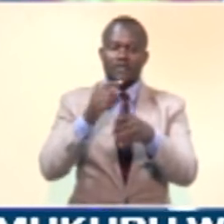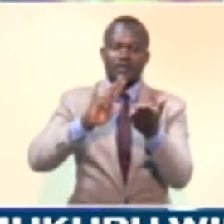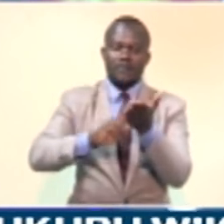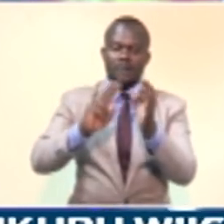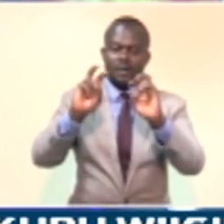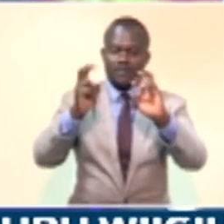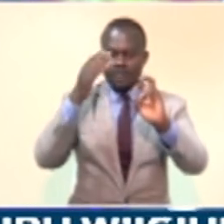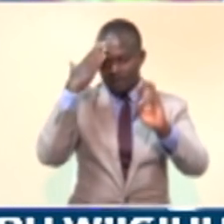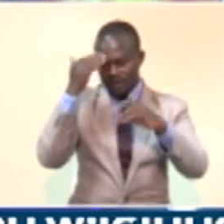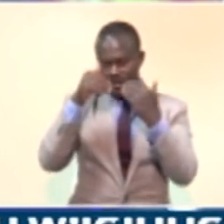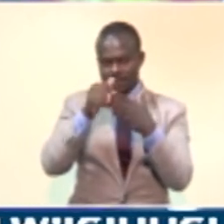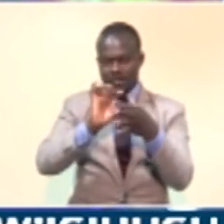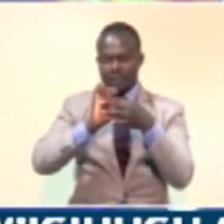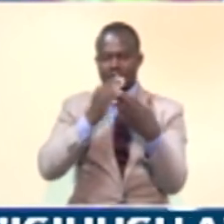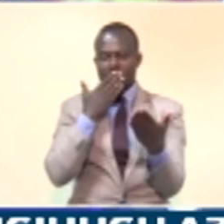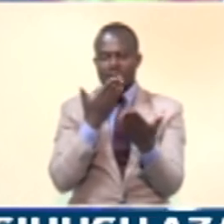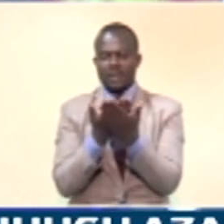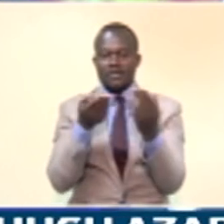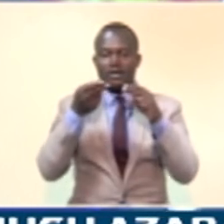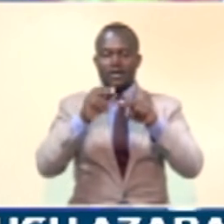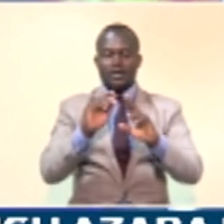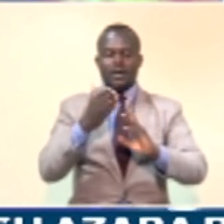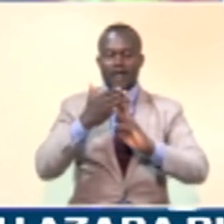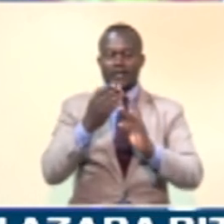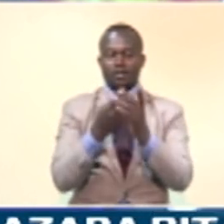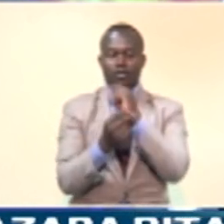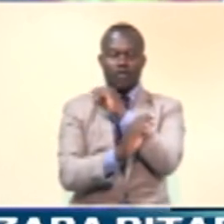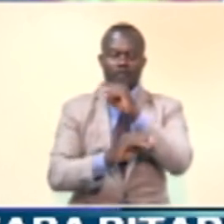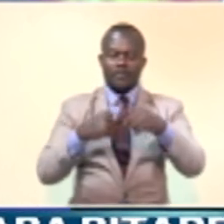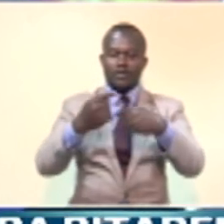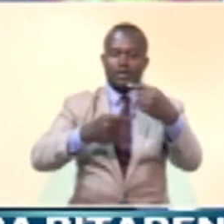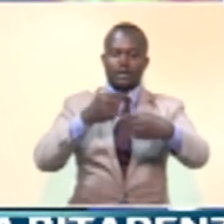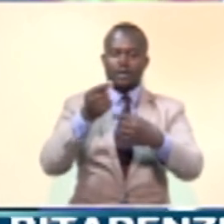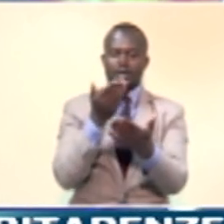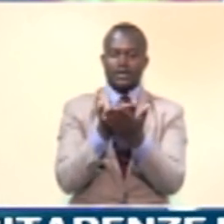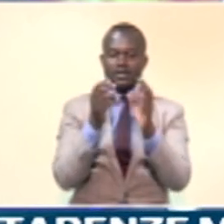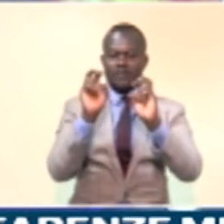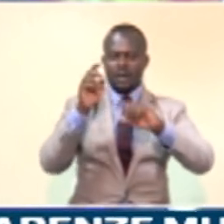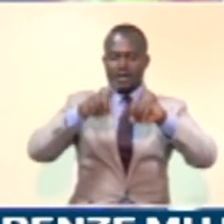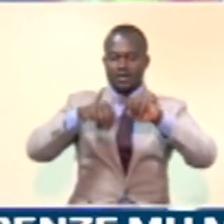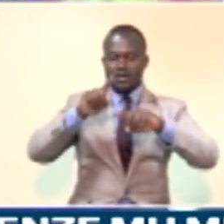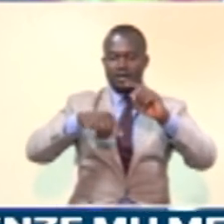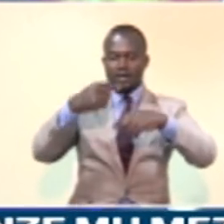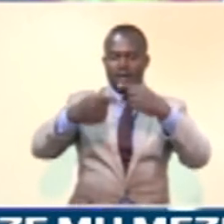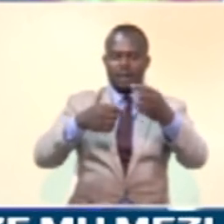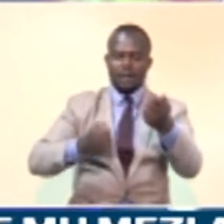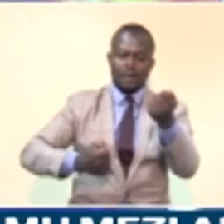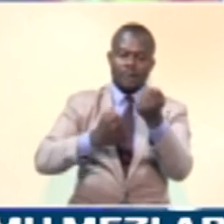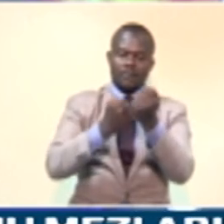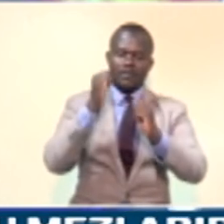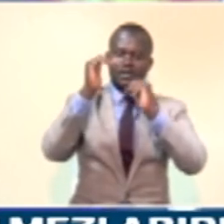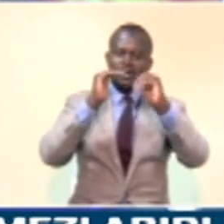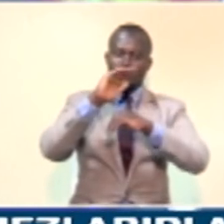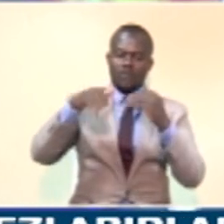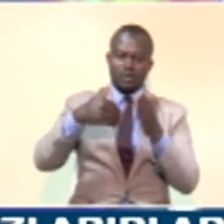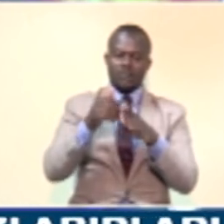ko kugira ngo uyu mubano mwiza urimo kubakwa hagati y'ibihugu byombi urambe, bisaba ko iyi politiki yakomeza gushyigikirwa n'inzego